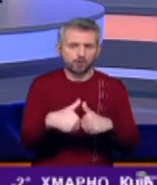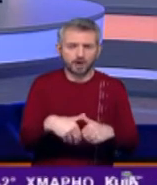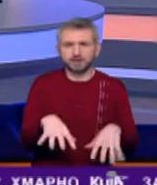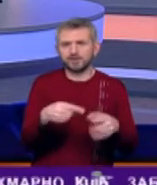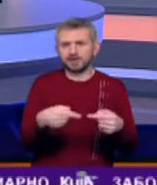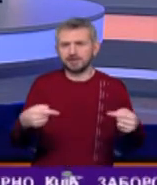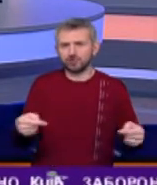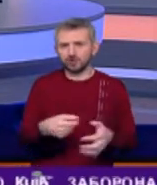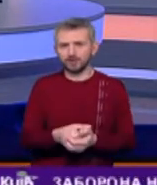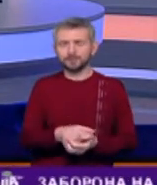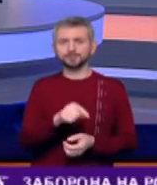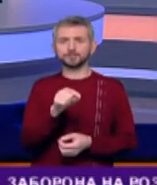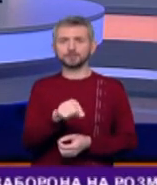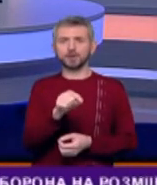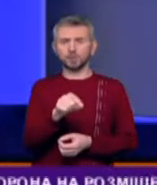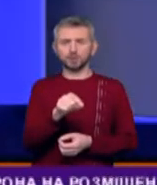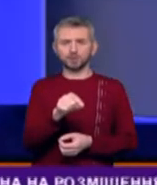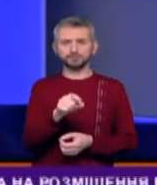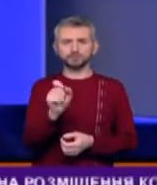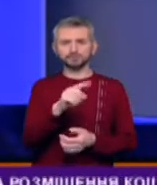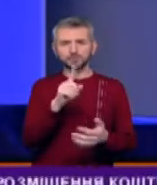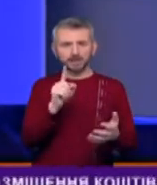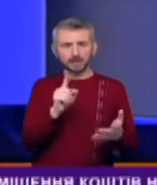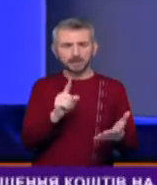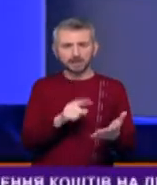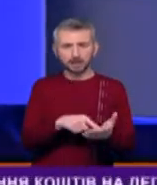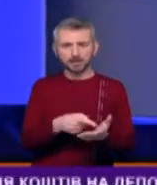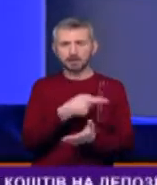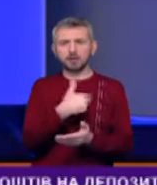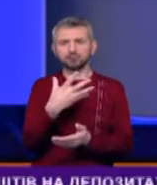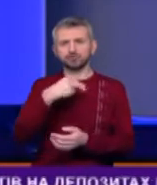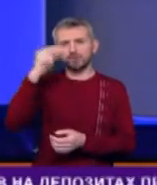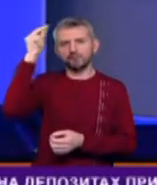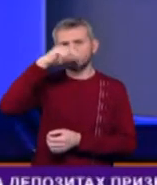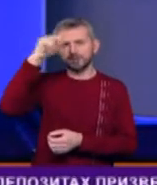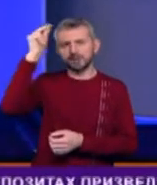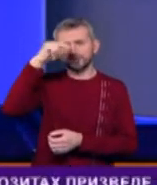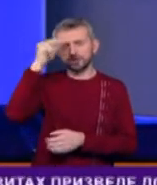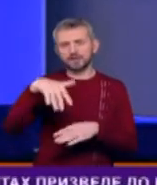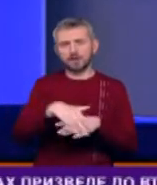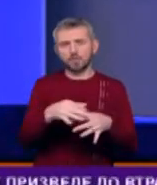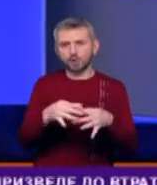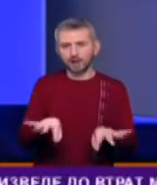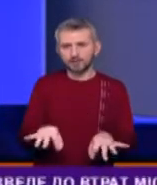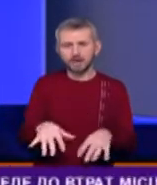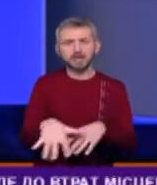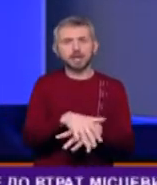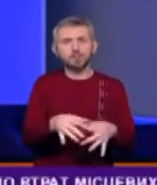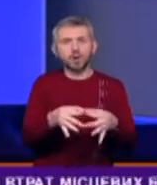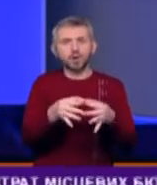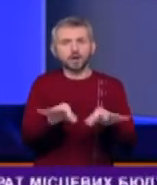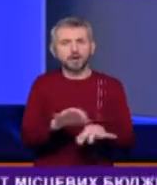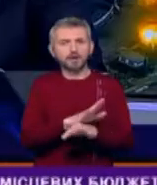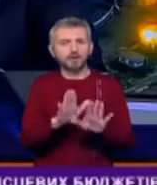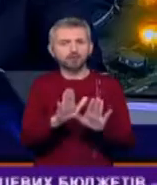таке інше. Тому тут ну, питання, розумієте, нам ще і вчитися, демократії. І, очевидно, демократія не